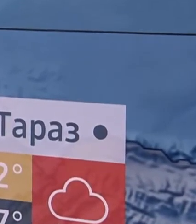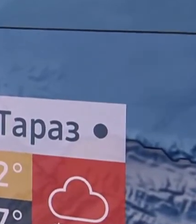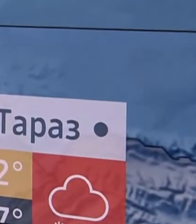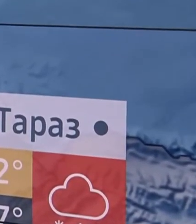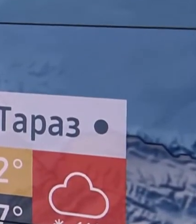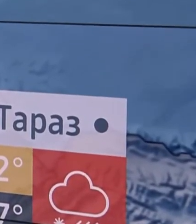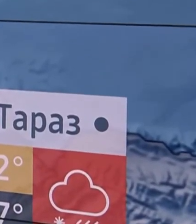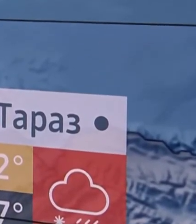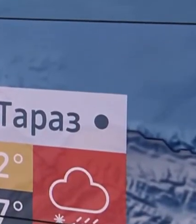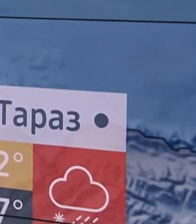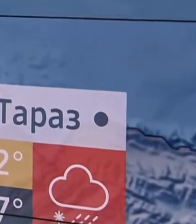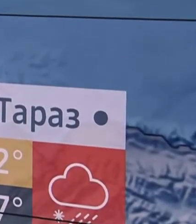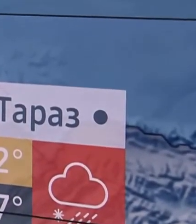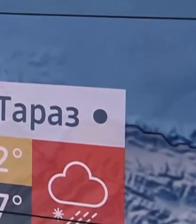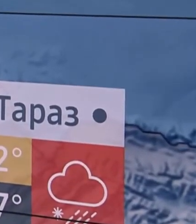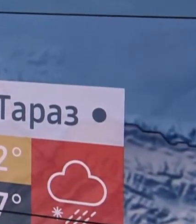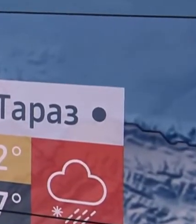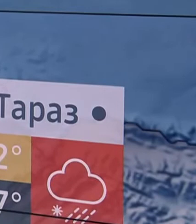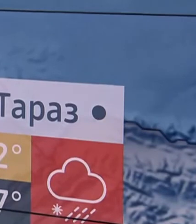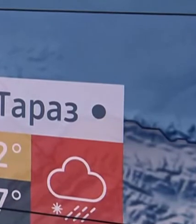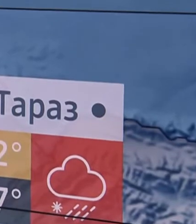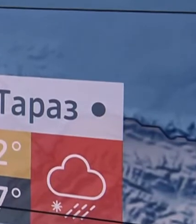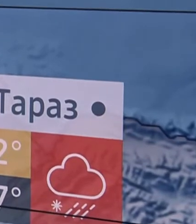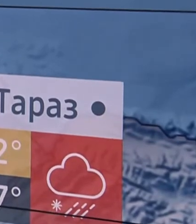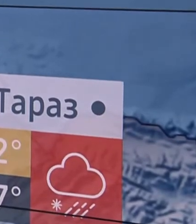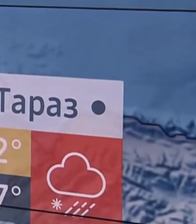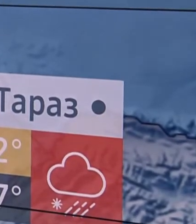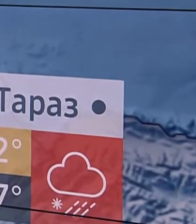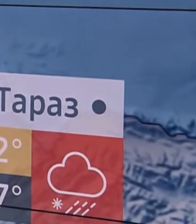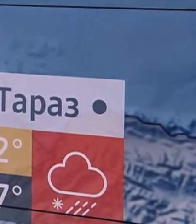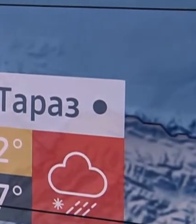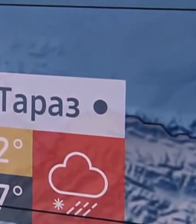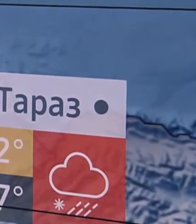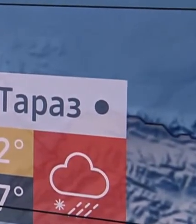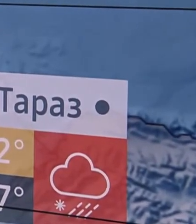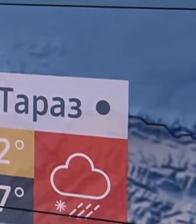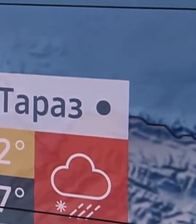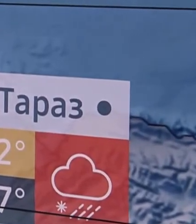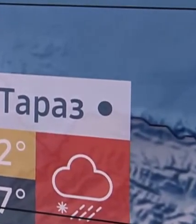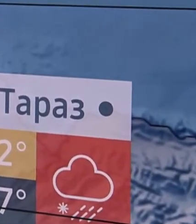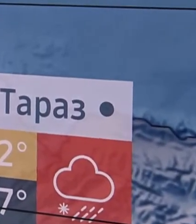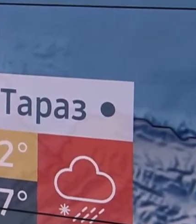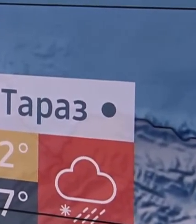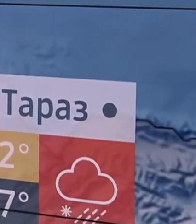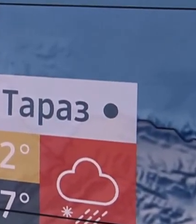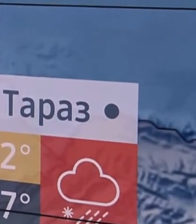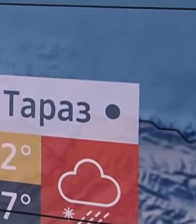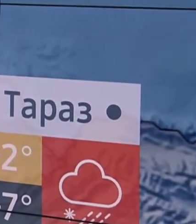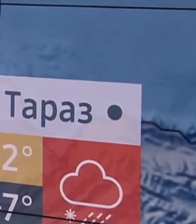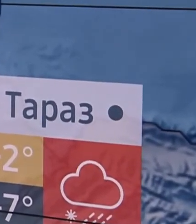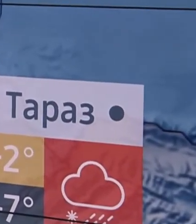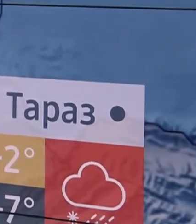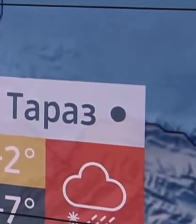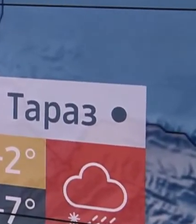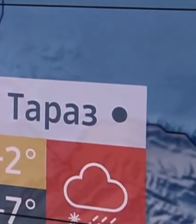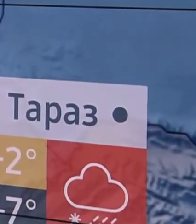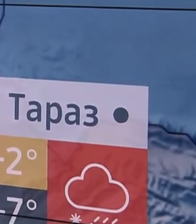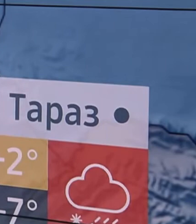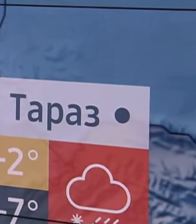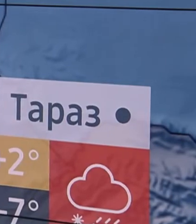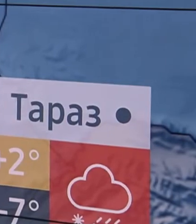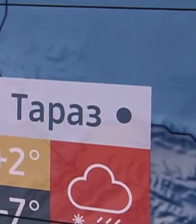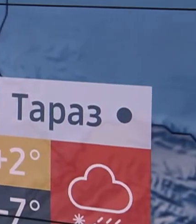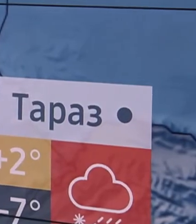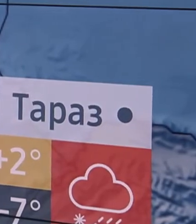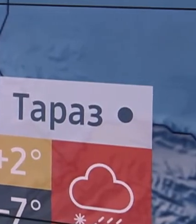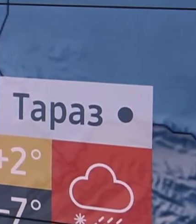түнде 6 градус суық. Түркістанда күндіз 6 градус жылы, түнде минус 4. Таразда қар аралас жаңбыр жауы мүмкін, күндіз 2 градус